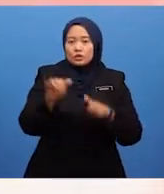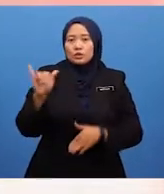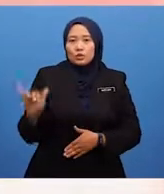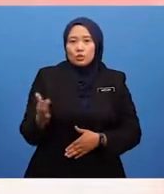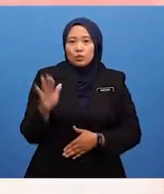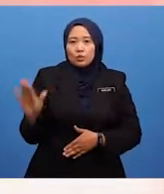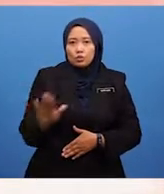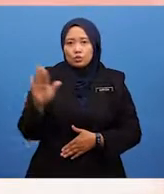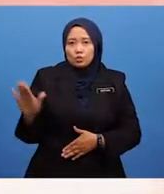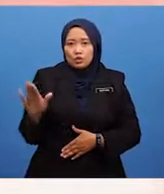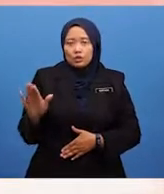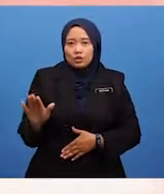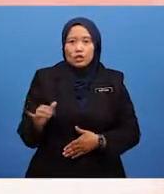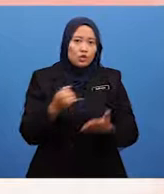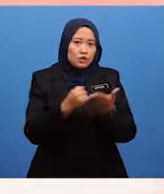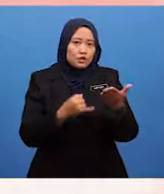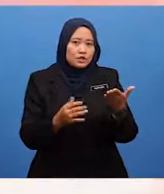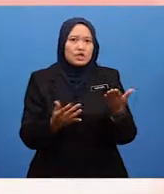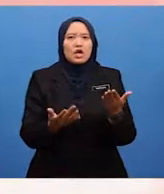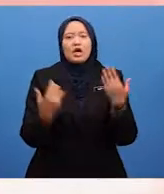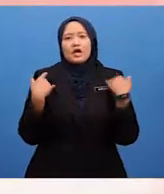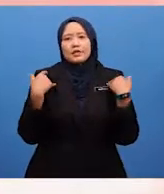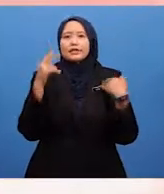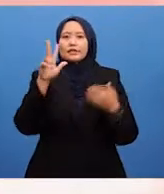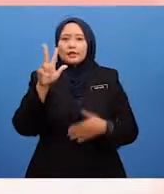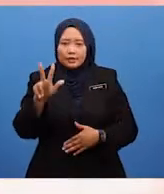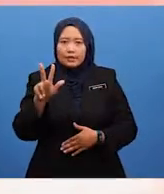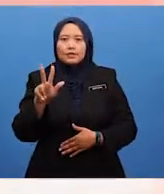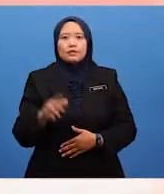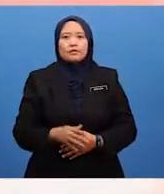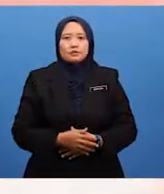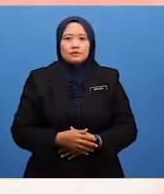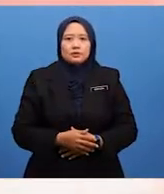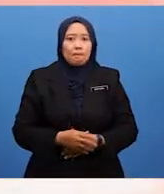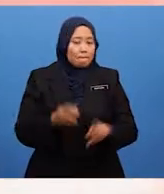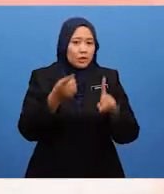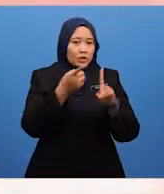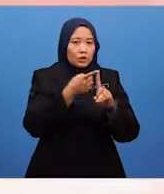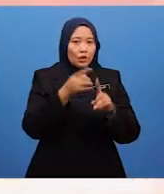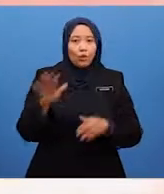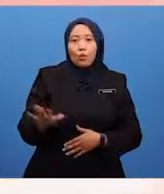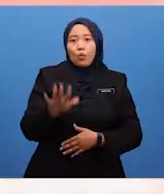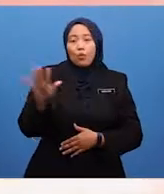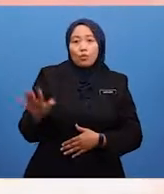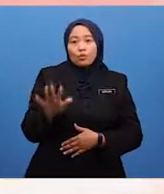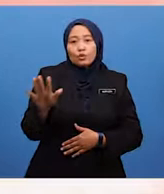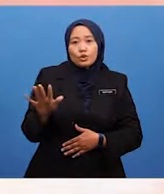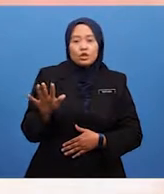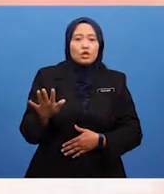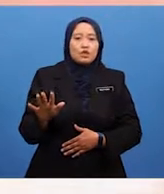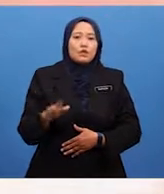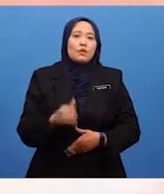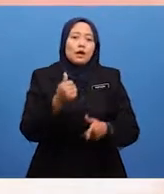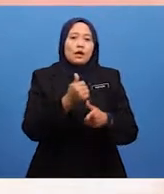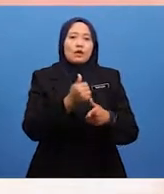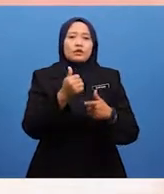terdapat dalam tiga bentuk unsuran yaitu yang pertama pun juran ataupun projection